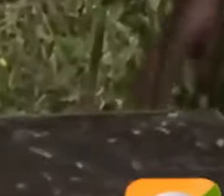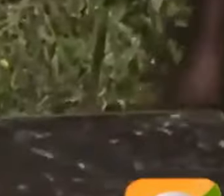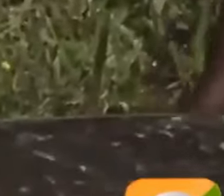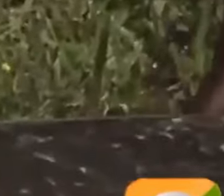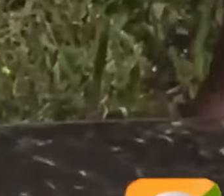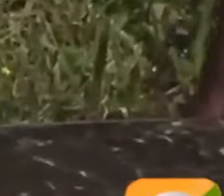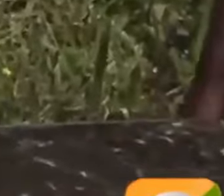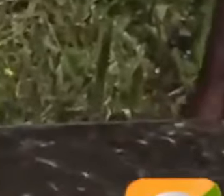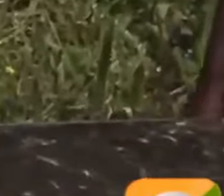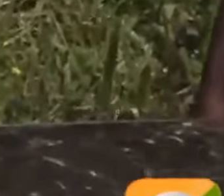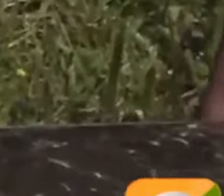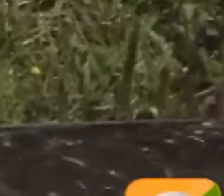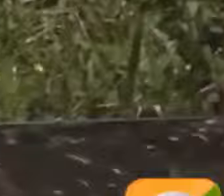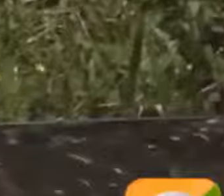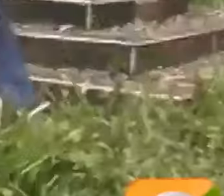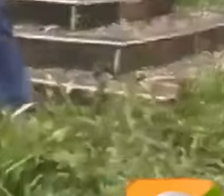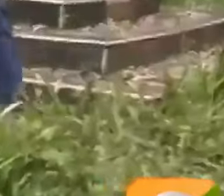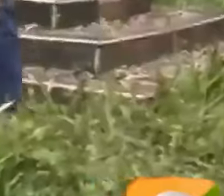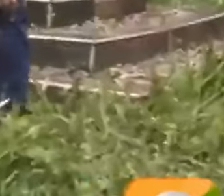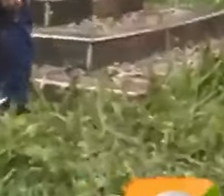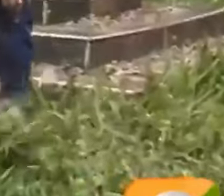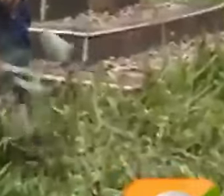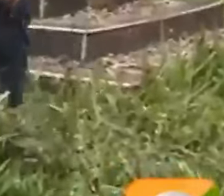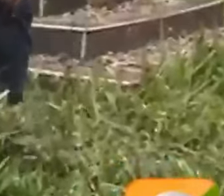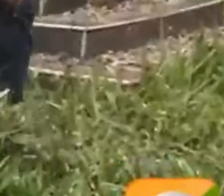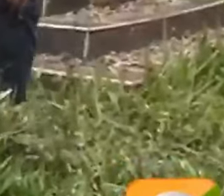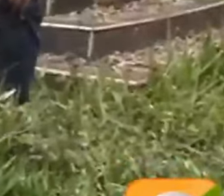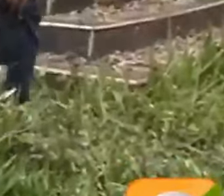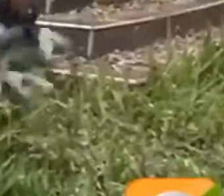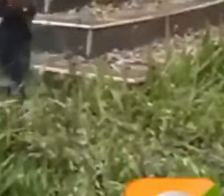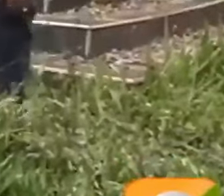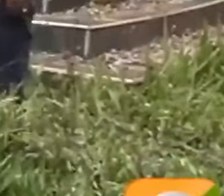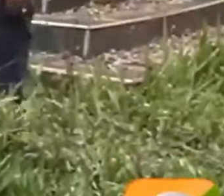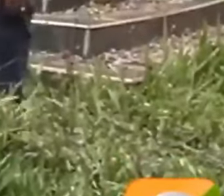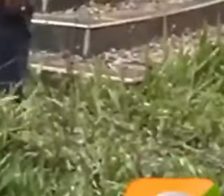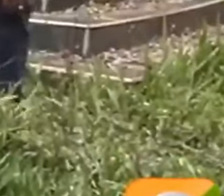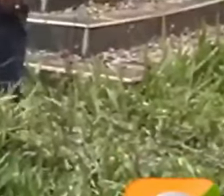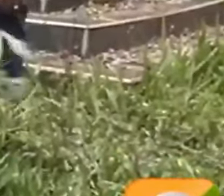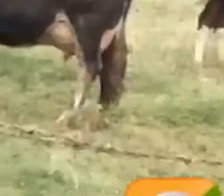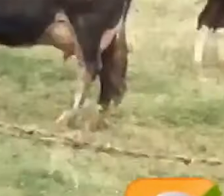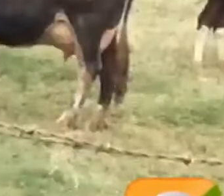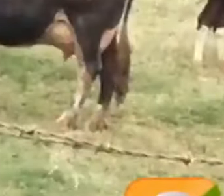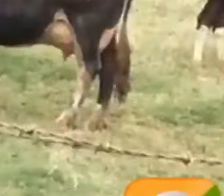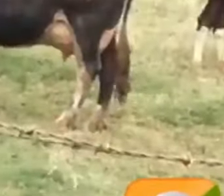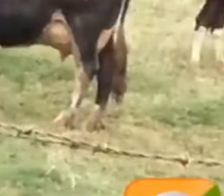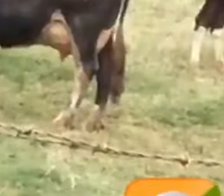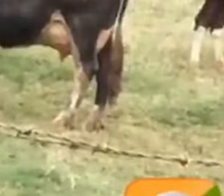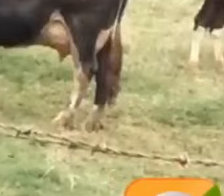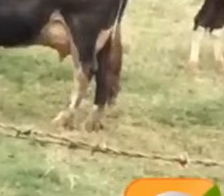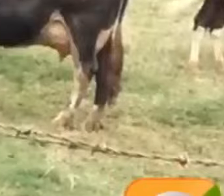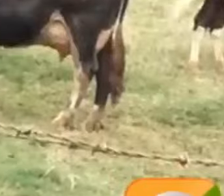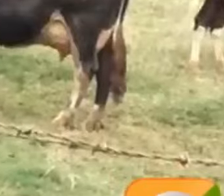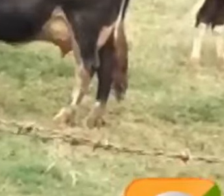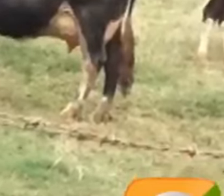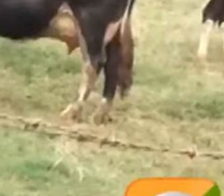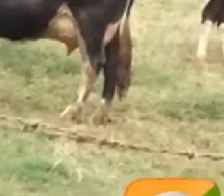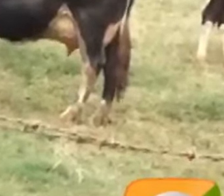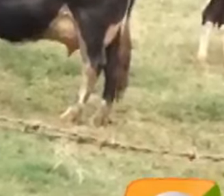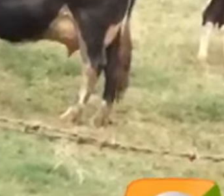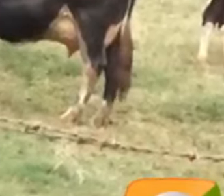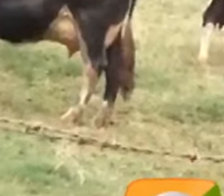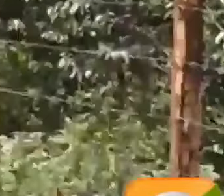Mwangi Mbodhu. Ila sasa wana hofu kubwa. Familia hii inadai njama ya kunyakuliwa kwa ardhi ambayo